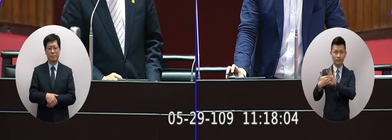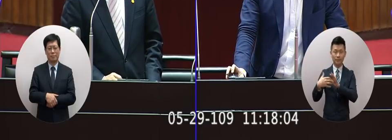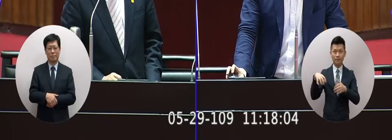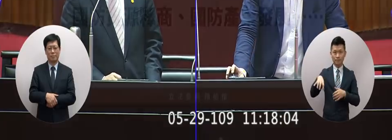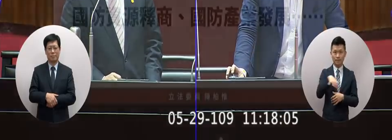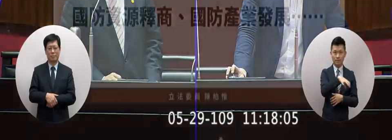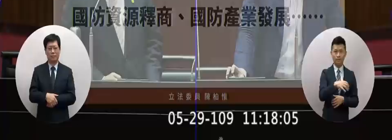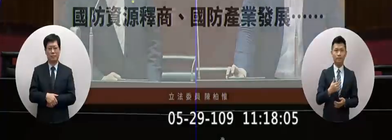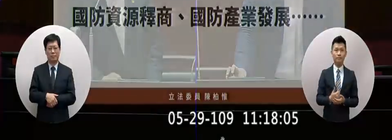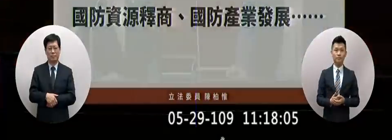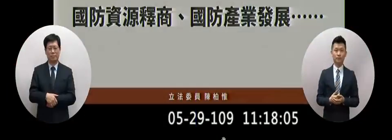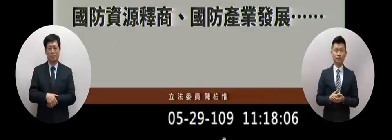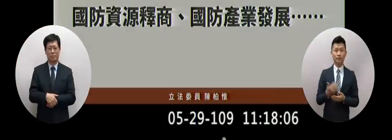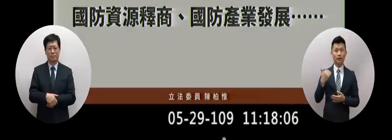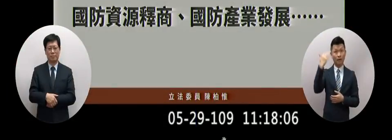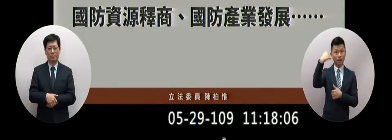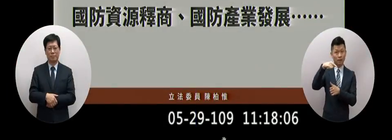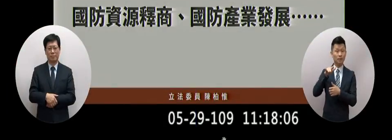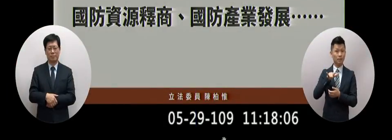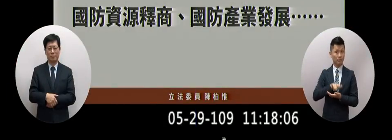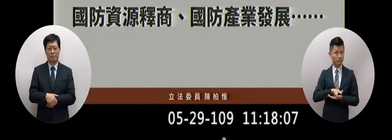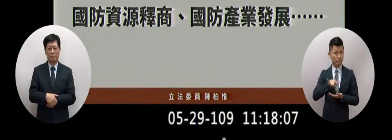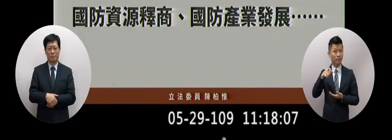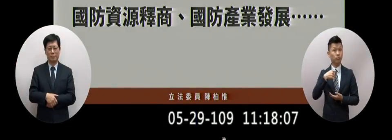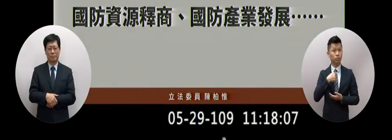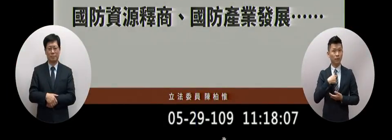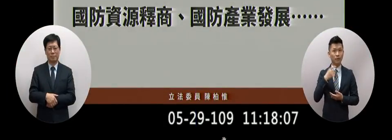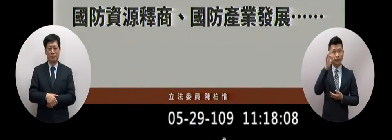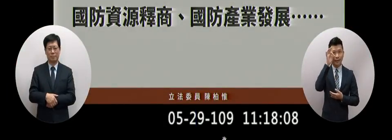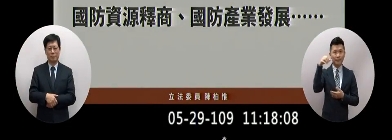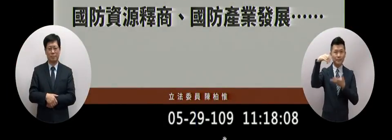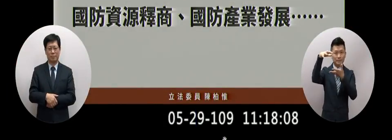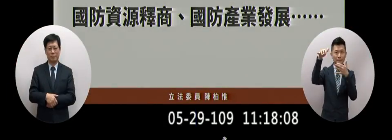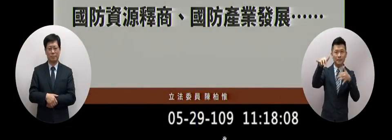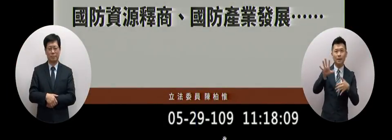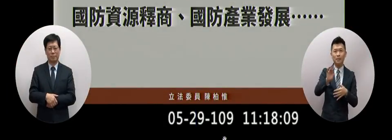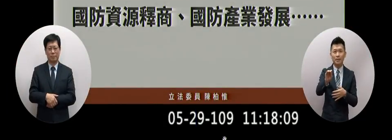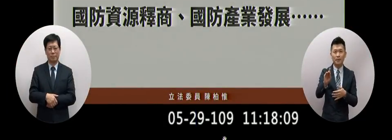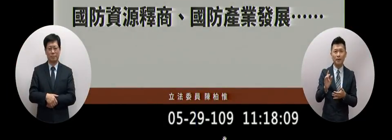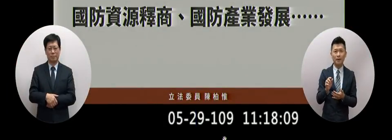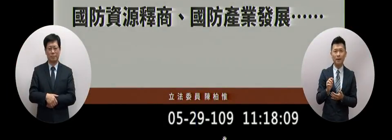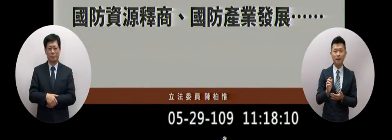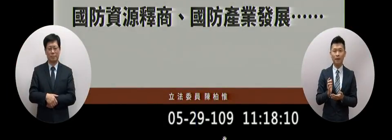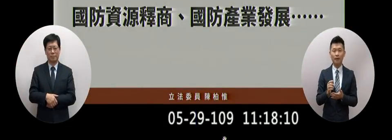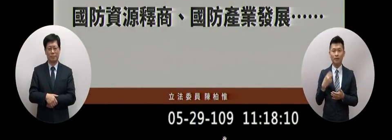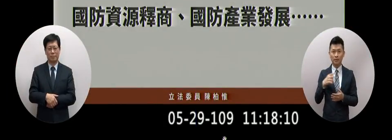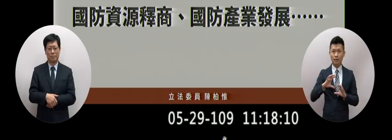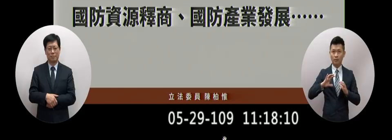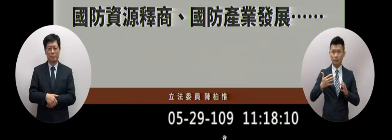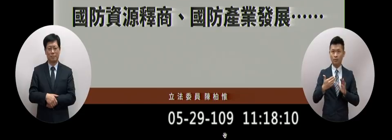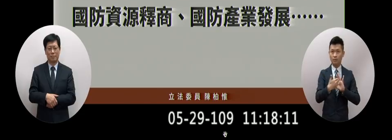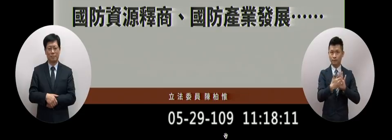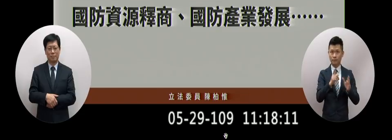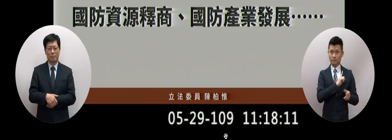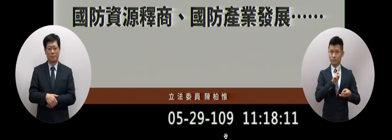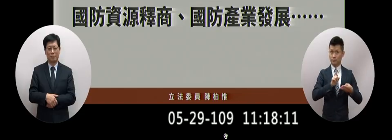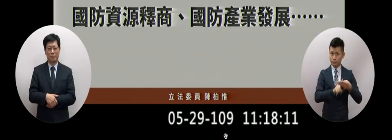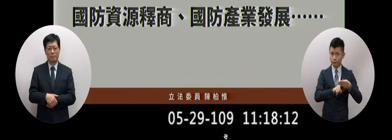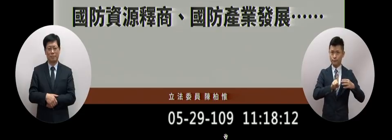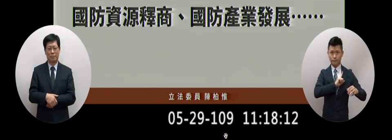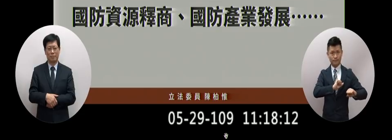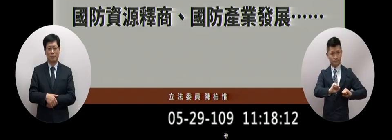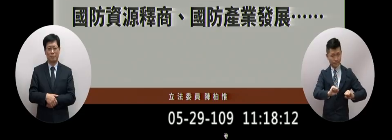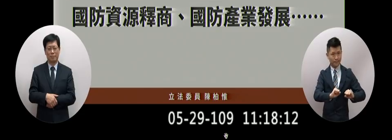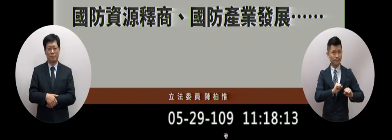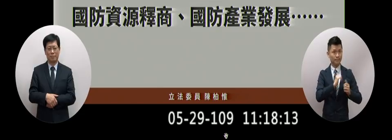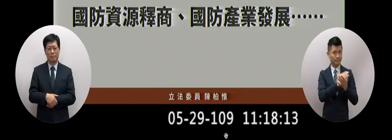个高教机会来起飞吼，啊，即马搁咧看天气跟日子。那包括呢，咱的这个国方自主的部分，要安怎把这个物